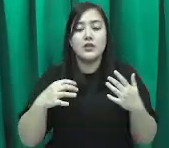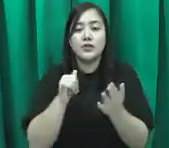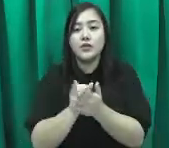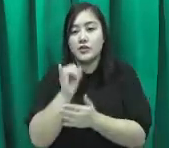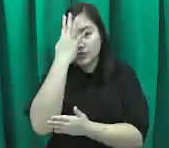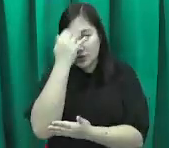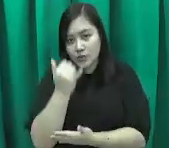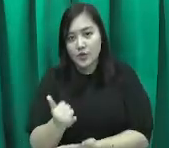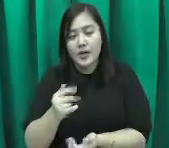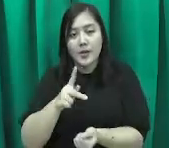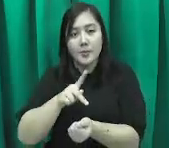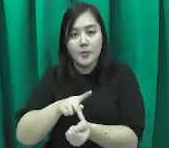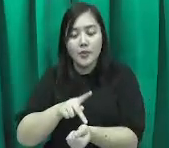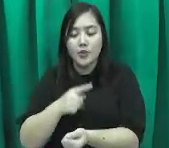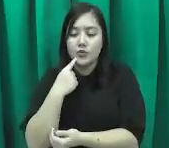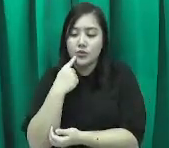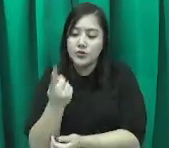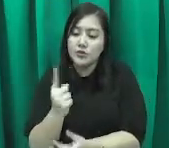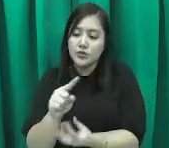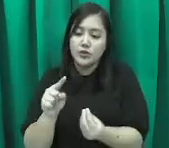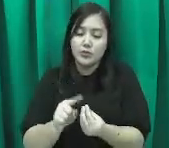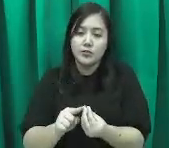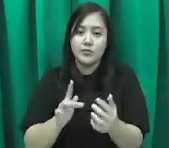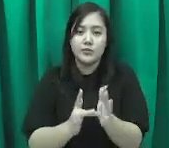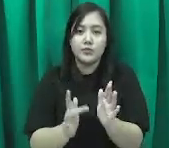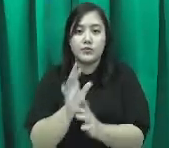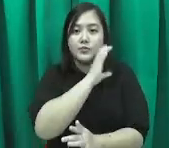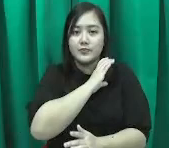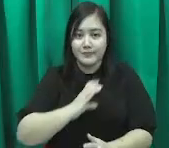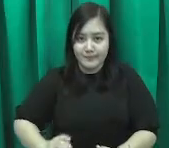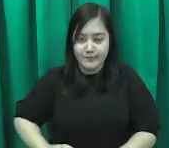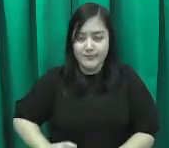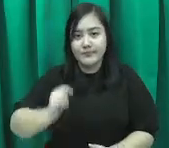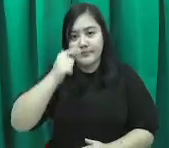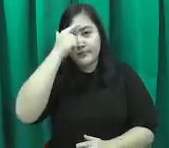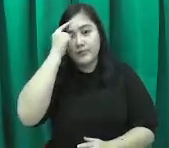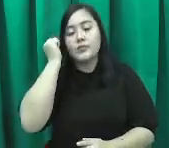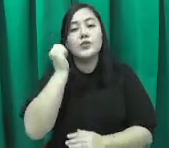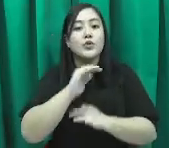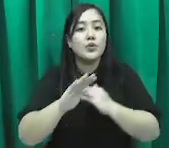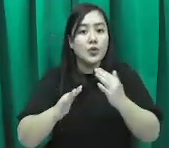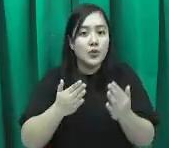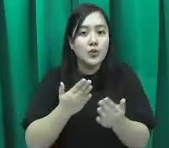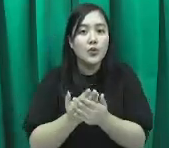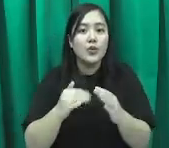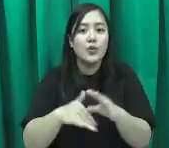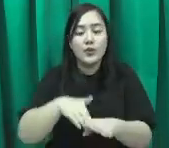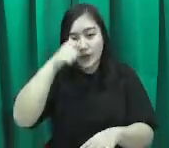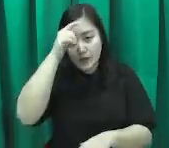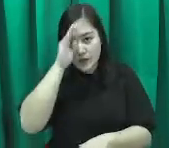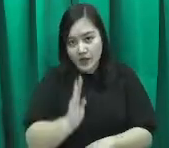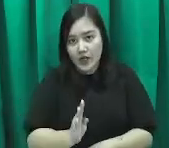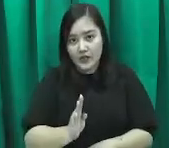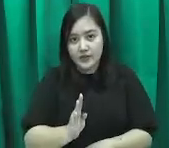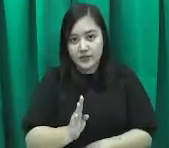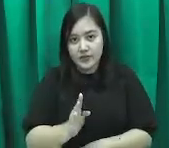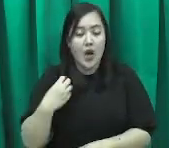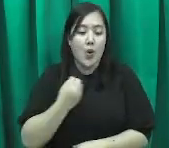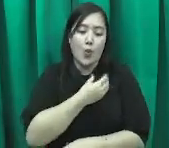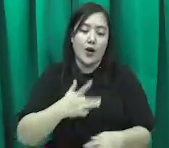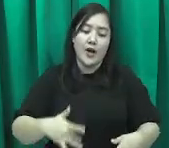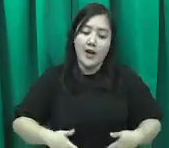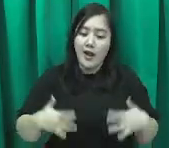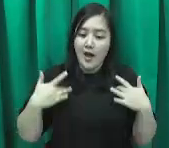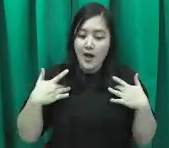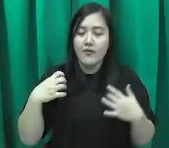Apostle Paul dito is ang Panginoong Jesus Christ. Bakit? Nasa kanya lahat yung buhay natin, pangailangan natin. At ang